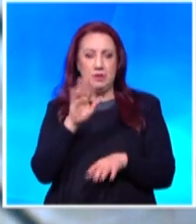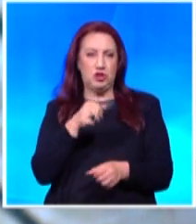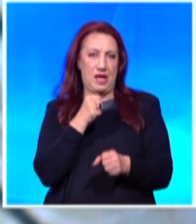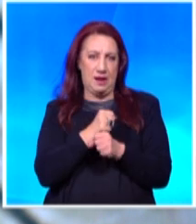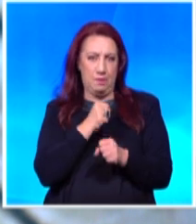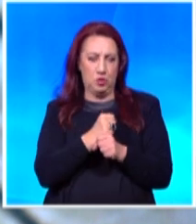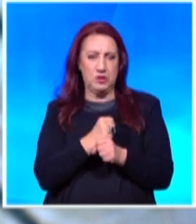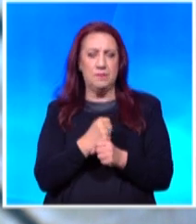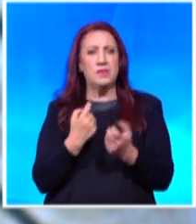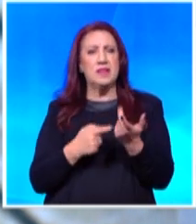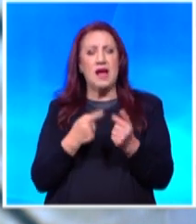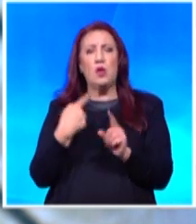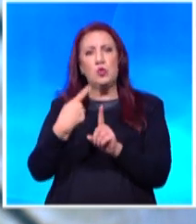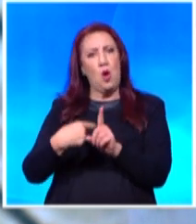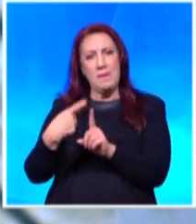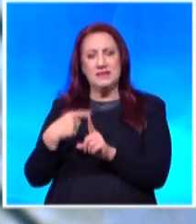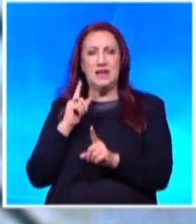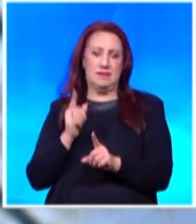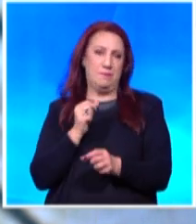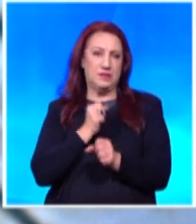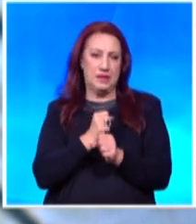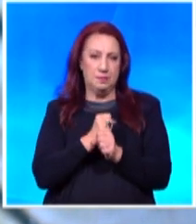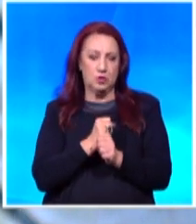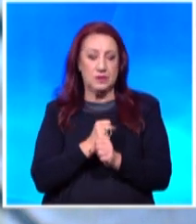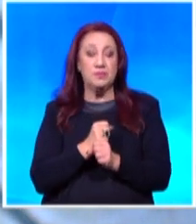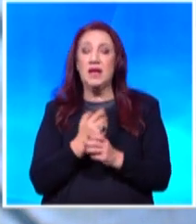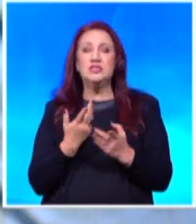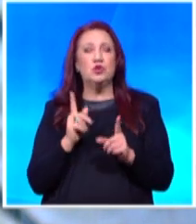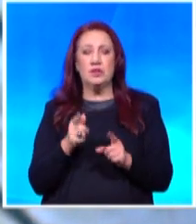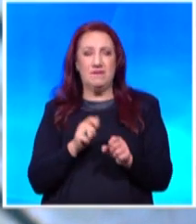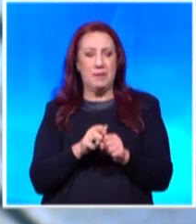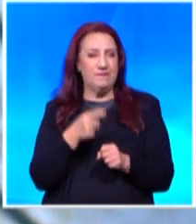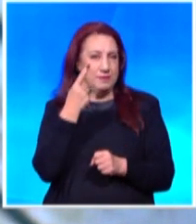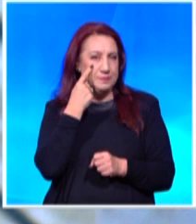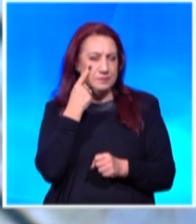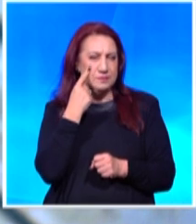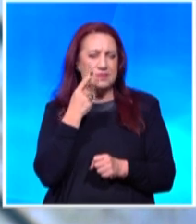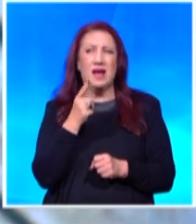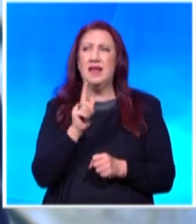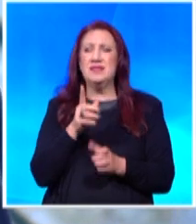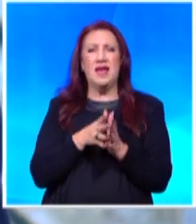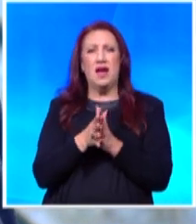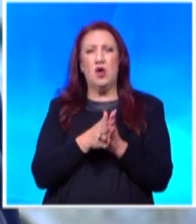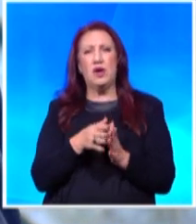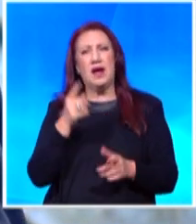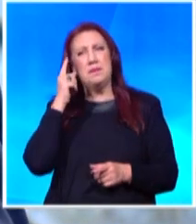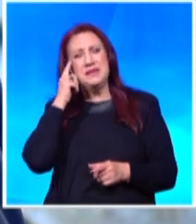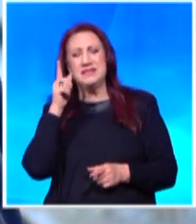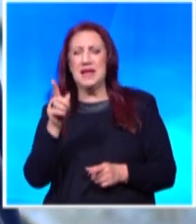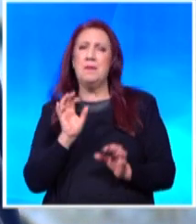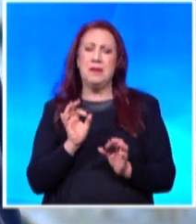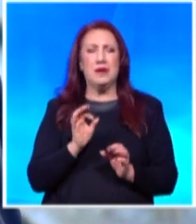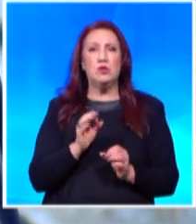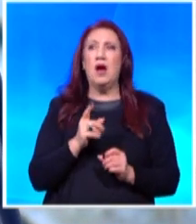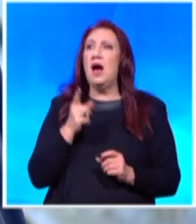Защо е тънък моментът с тестването? За да не създадем усещане в хората, че това е някаква система, която ще предсказва едва ли неземетресения